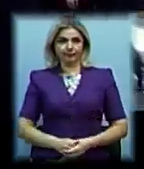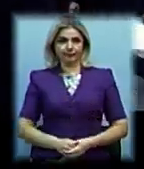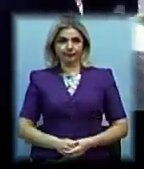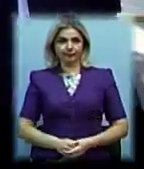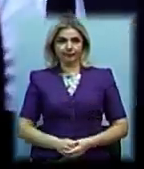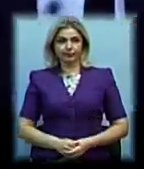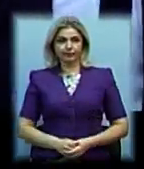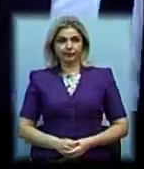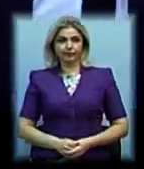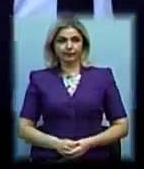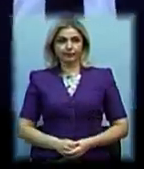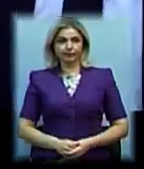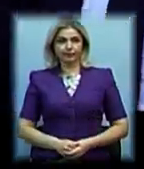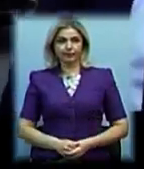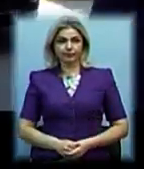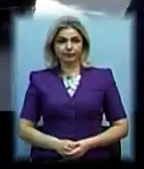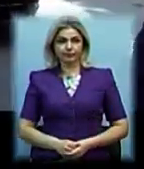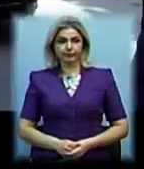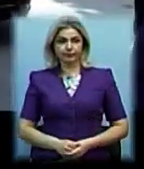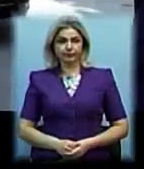Біжи до нас.